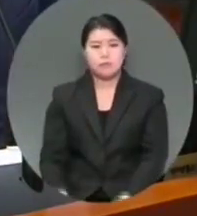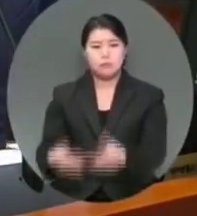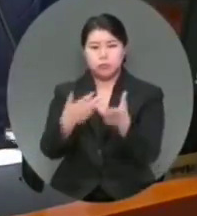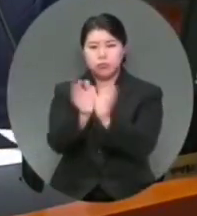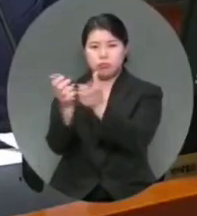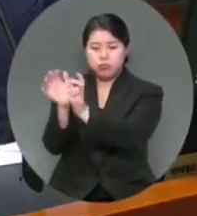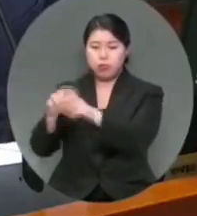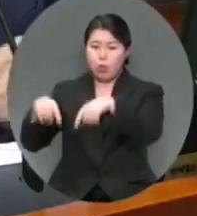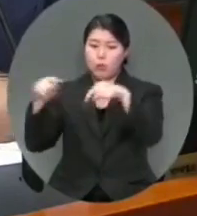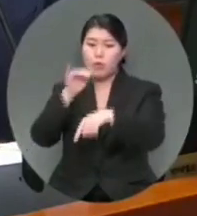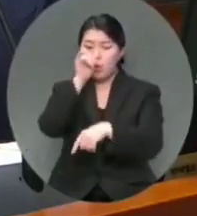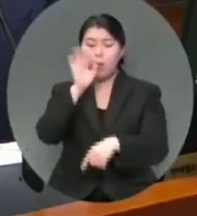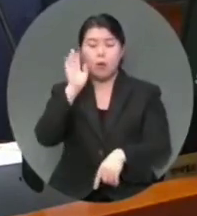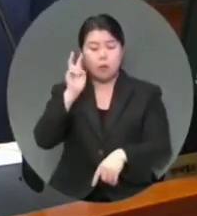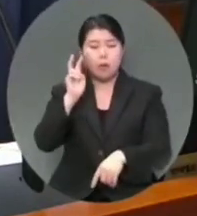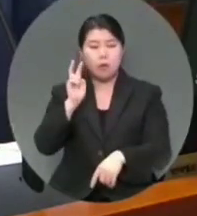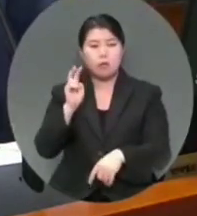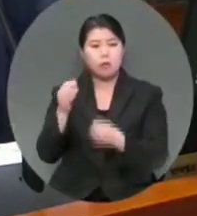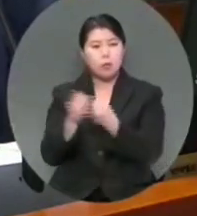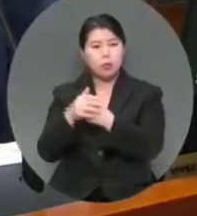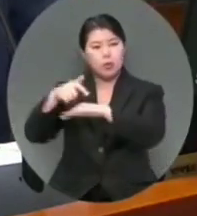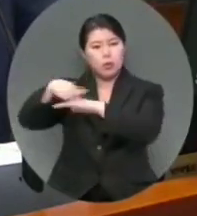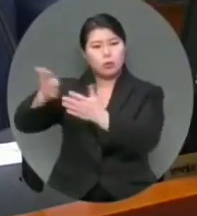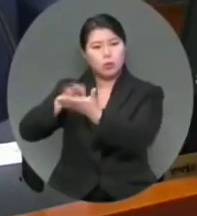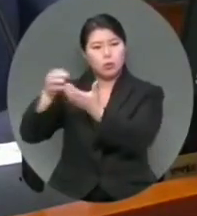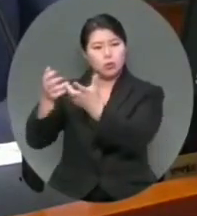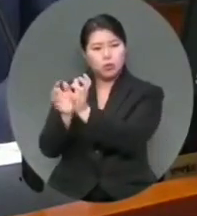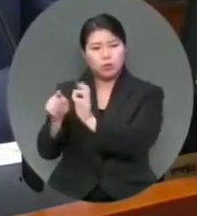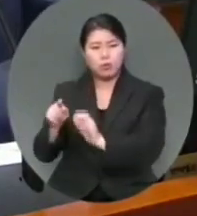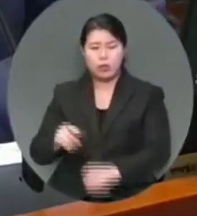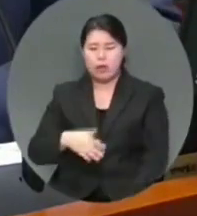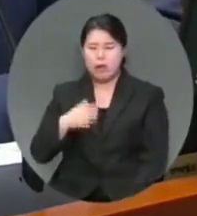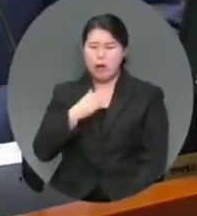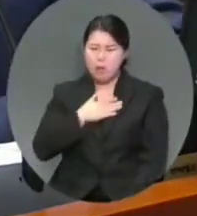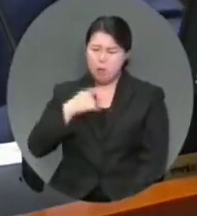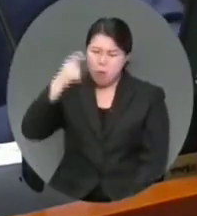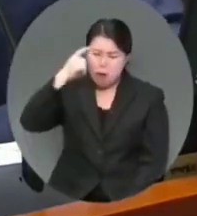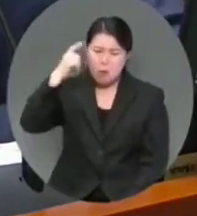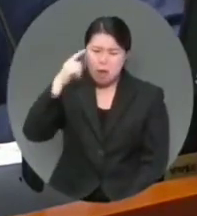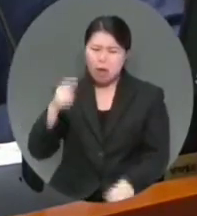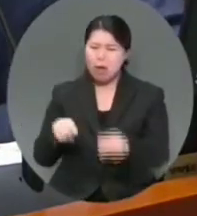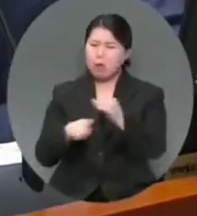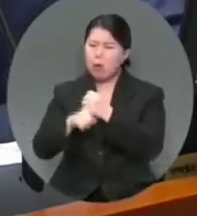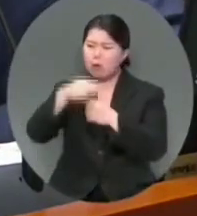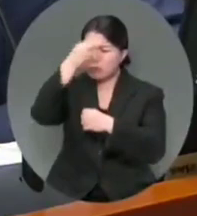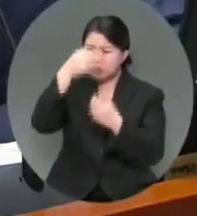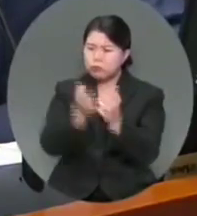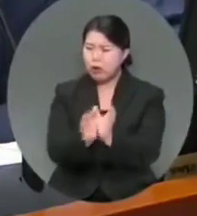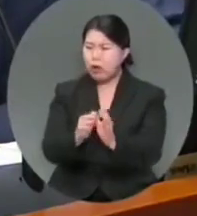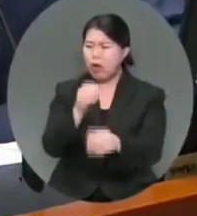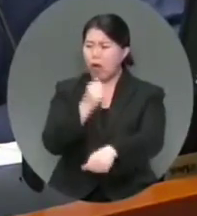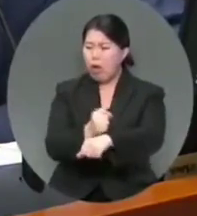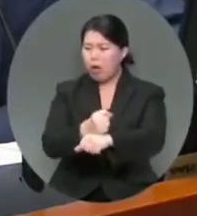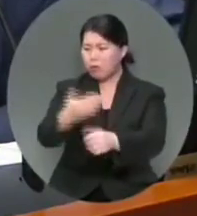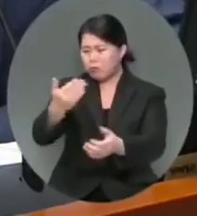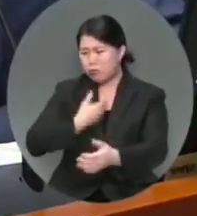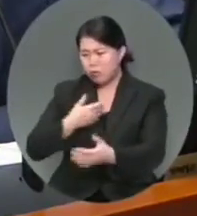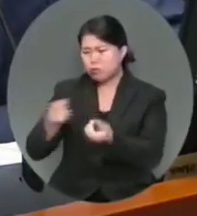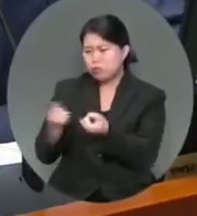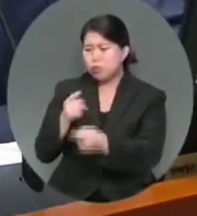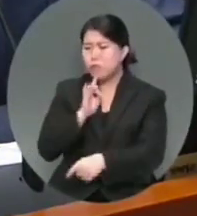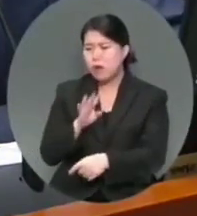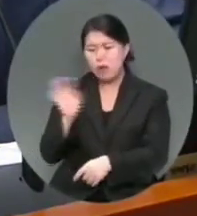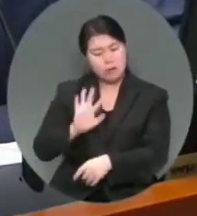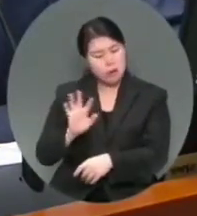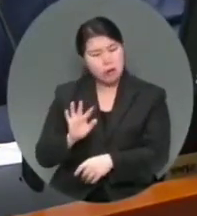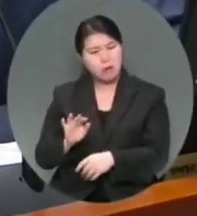협의가 있었겠죠. 그러니까 기재부 공무원들이 야 이걸 왜 우리가 해야 돼? 과기부가 다 해와서 우리 나중에 최종 조율을 하면 되는데